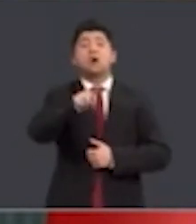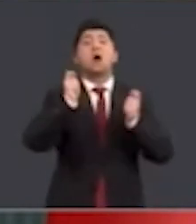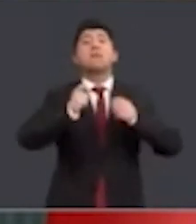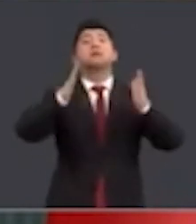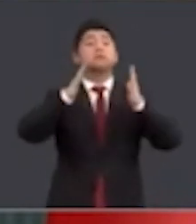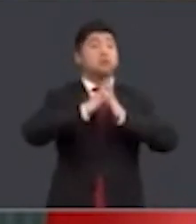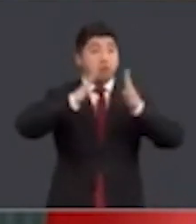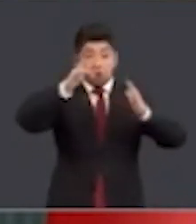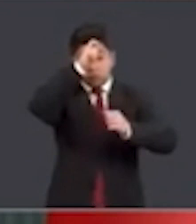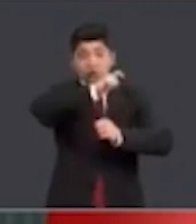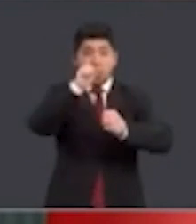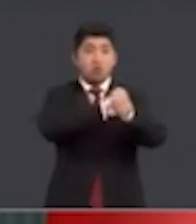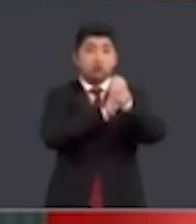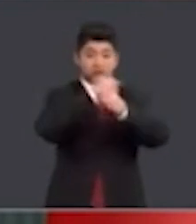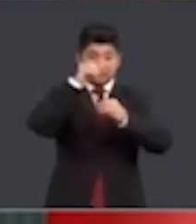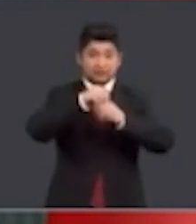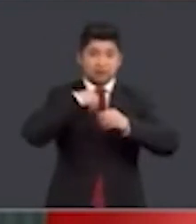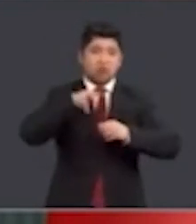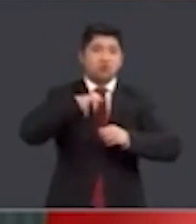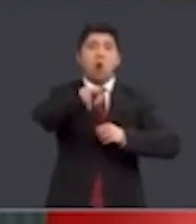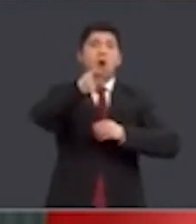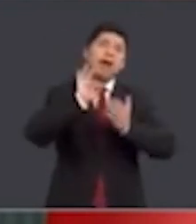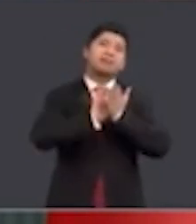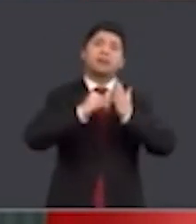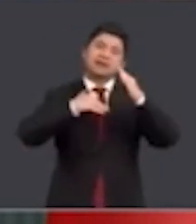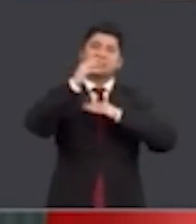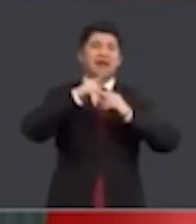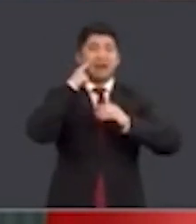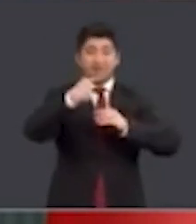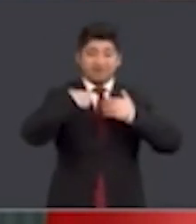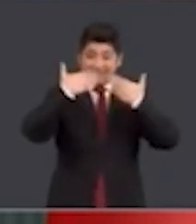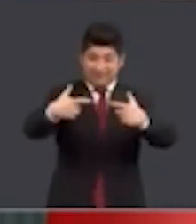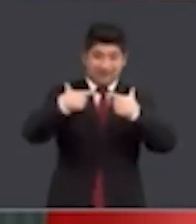Büyük ve güçlü Türkiye'nin inşasına da engel olamayacaklardır.